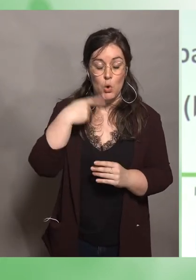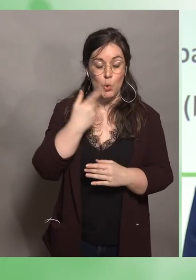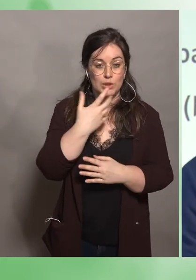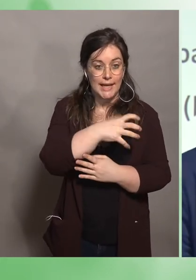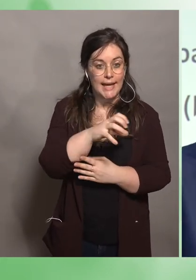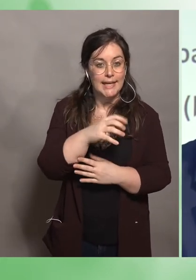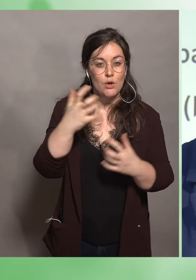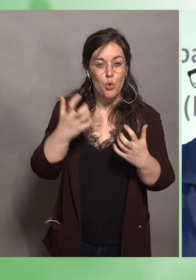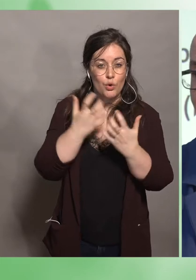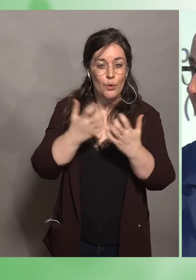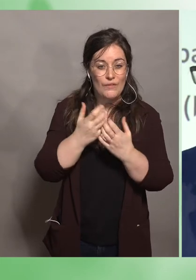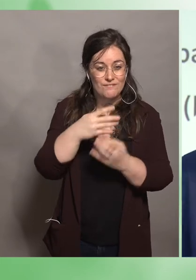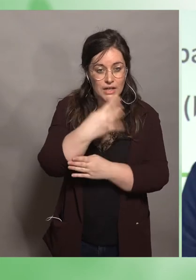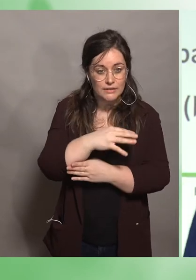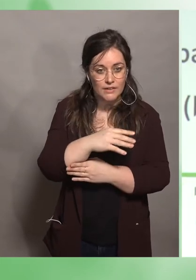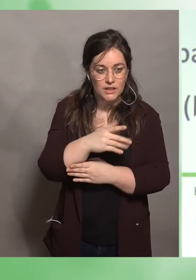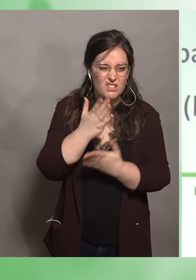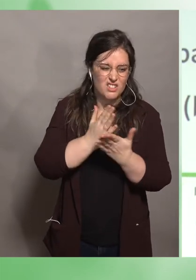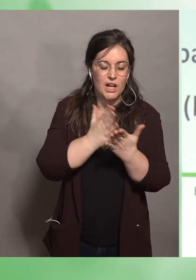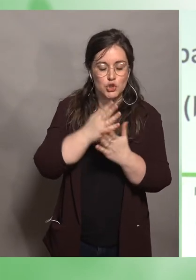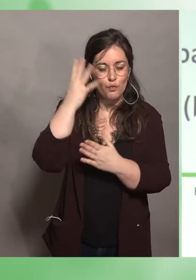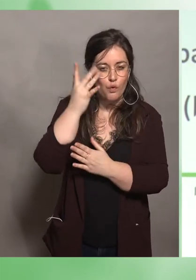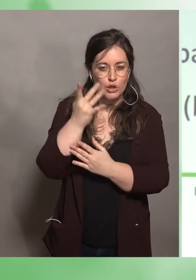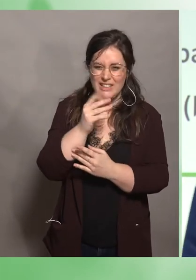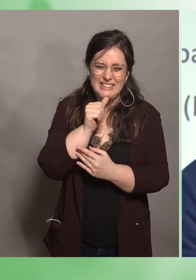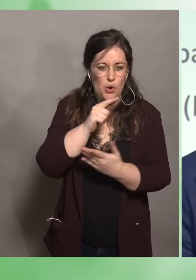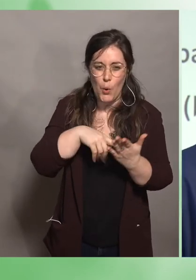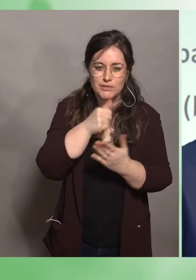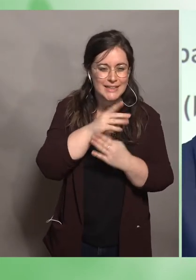Waldviertel, man kann sich das eh vorstellen, ist es manchmal nicht ganz einfach,